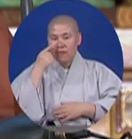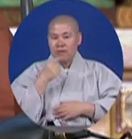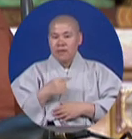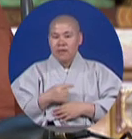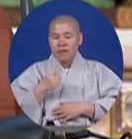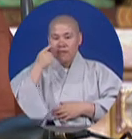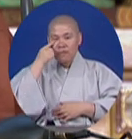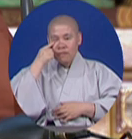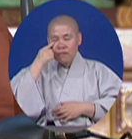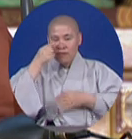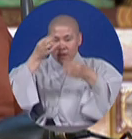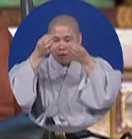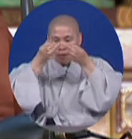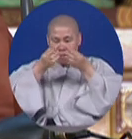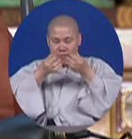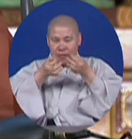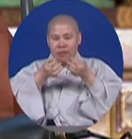자기 눈을 보는 거예요.